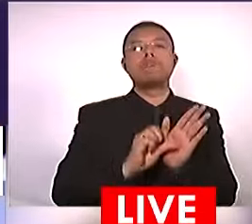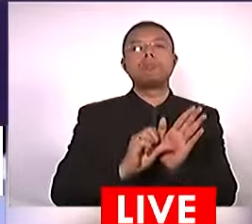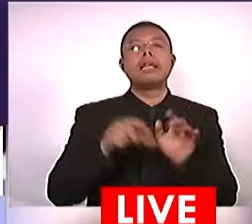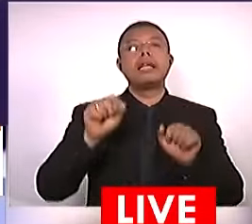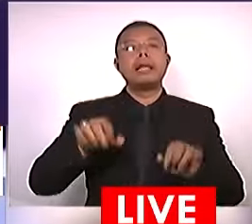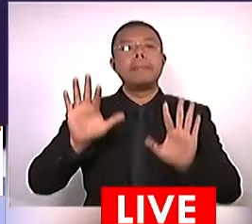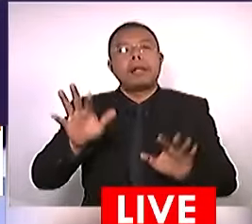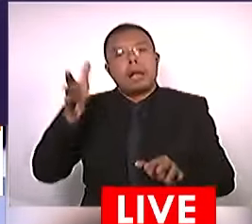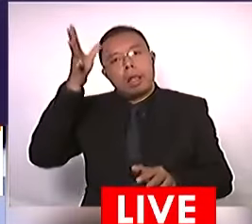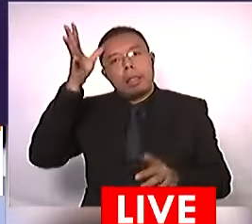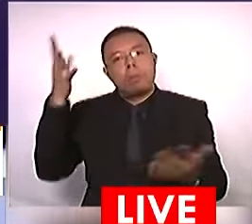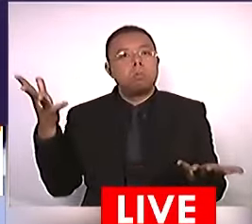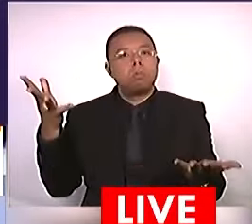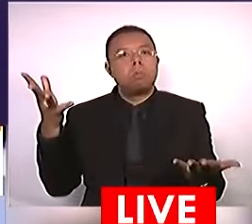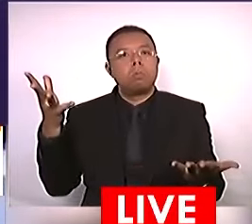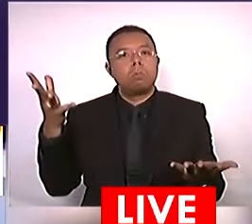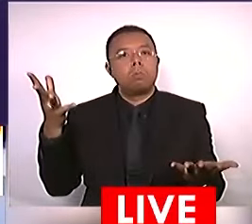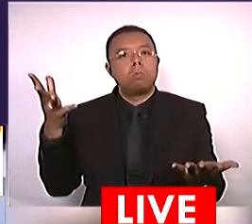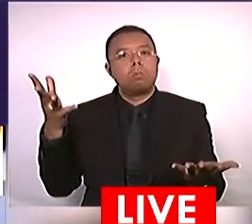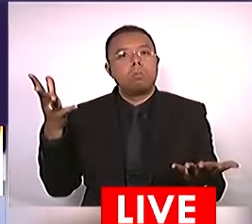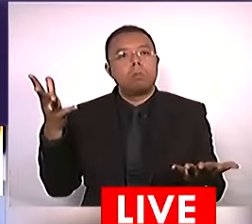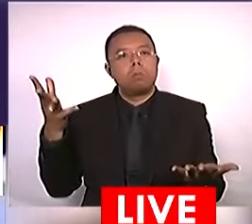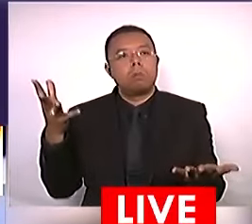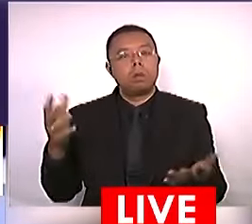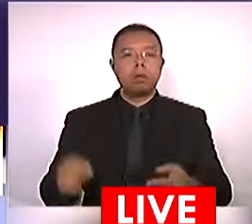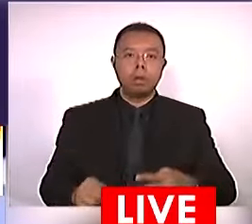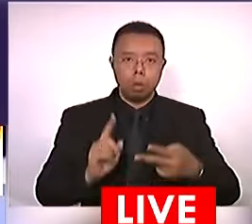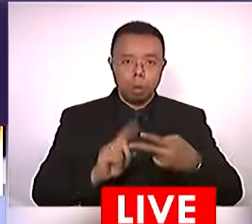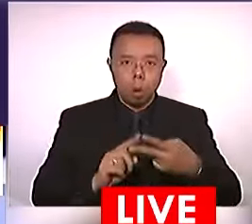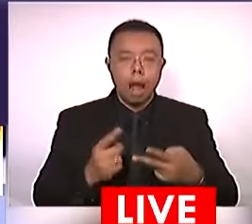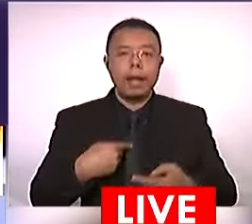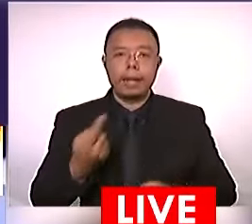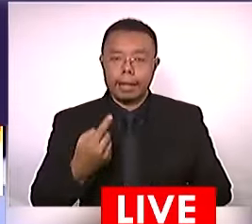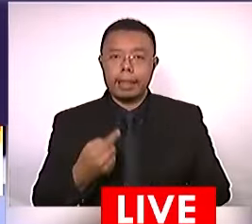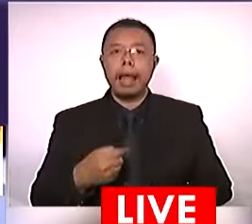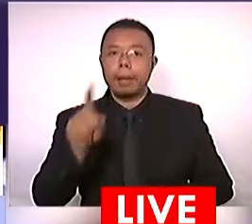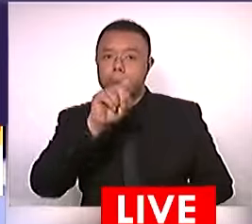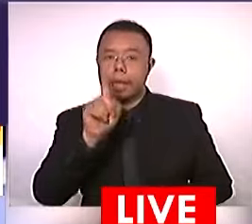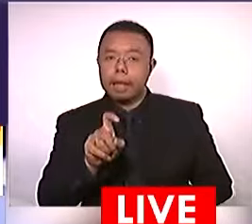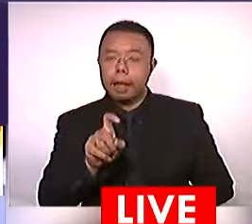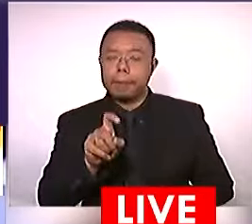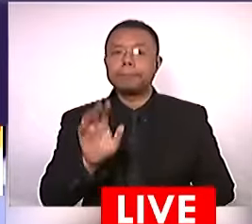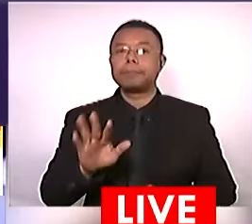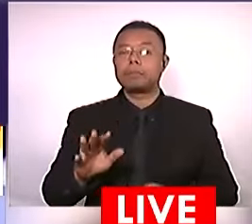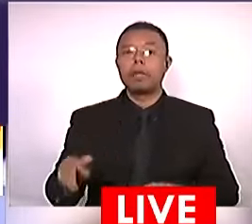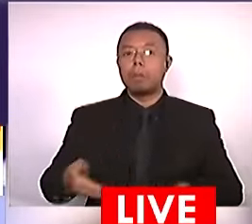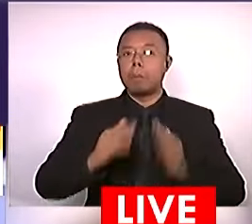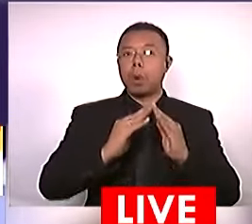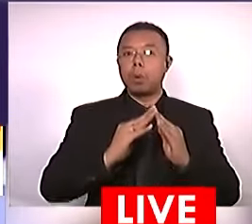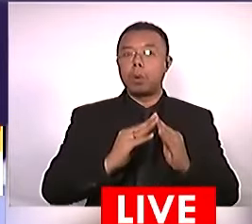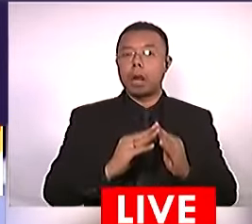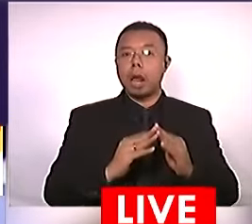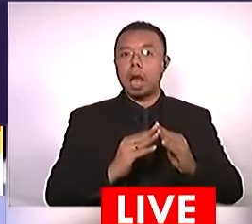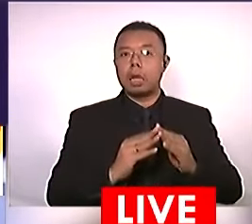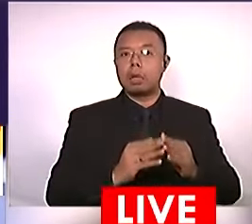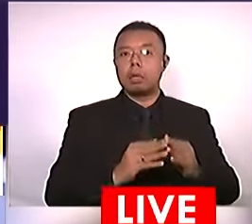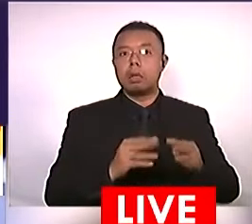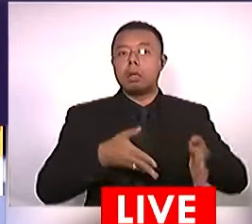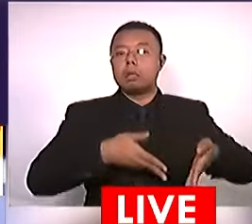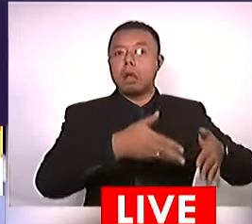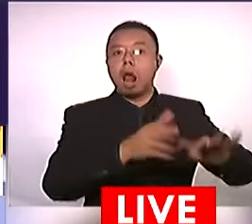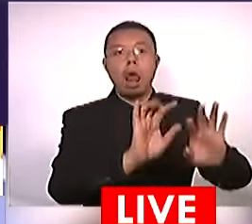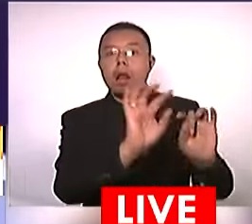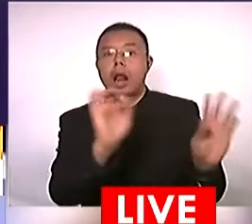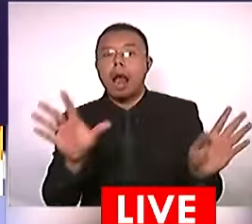yang banyak yang gagal paham lalu kita mengacu ke pertanyaan infrastruktur fisik